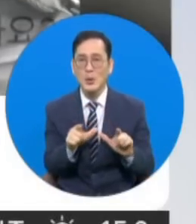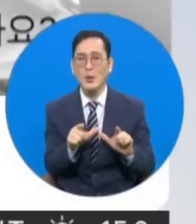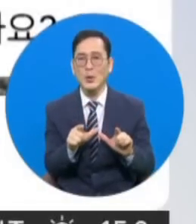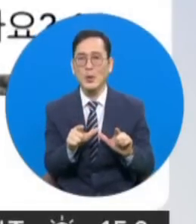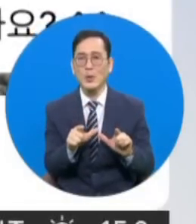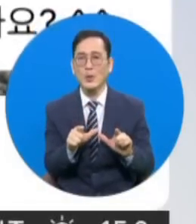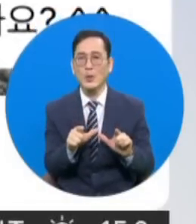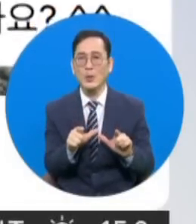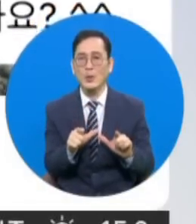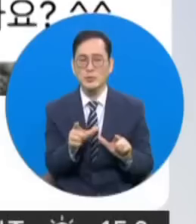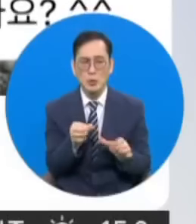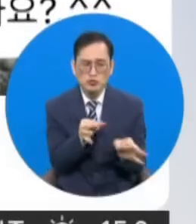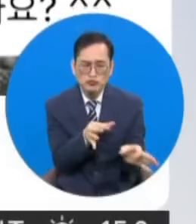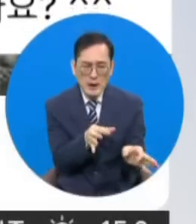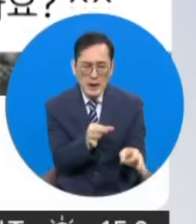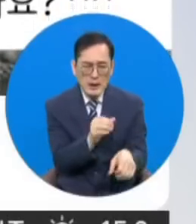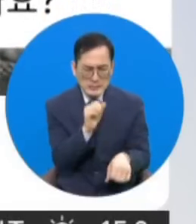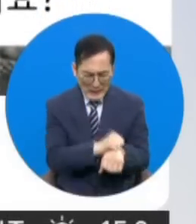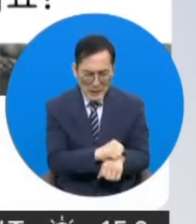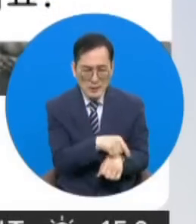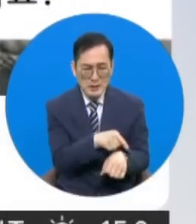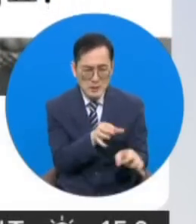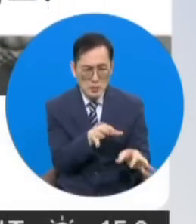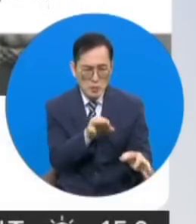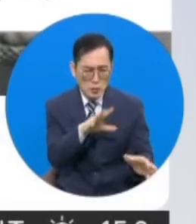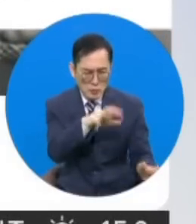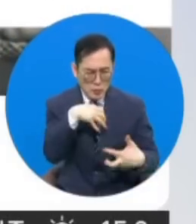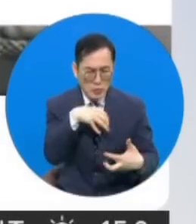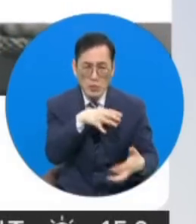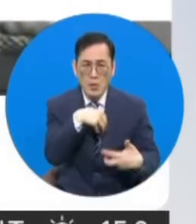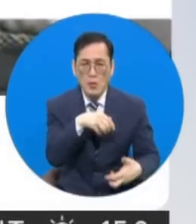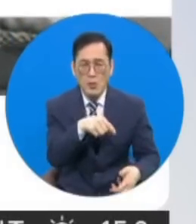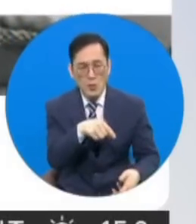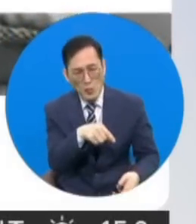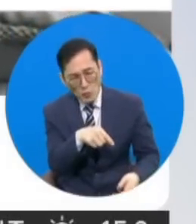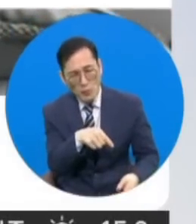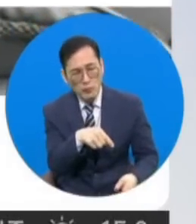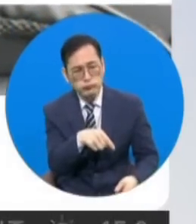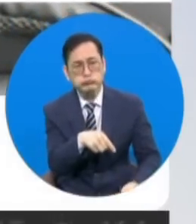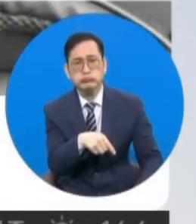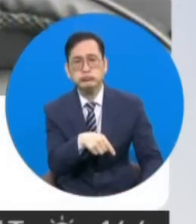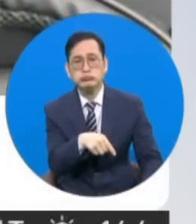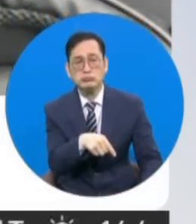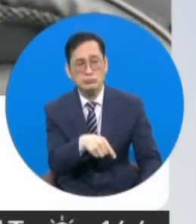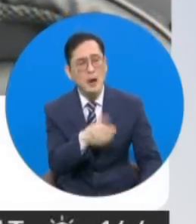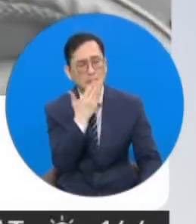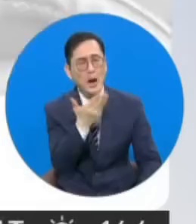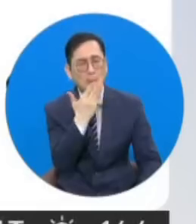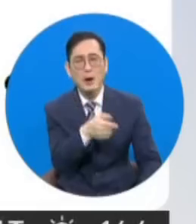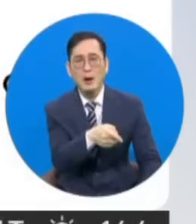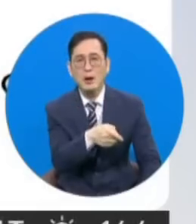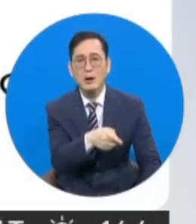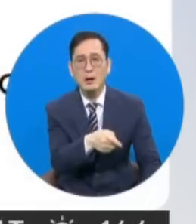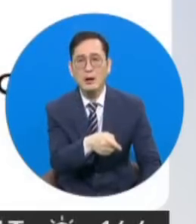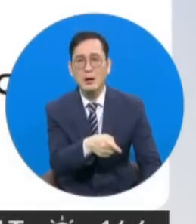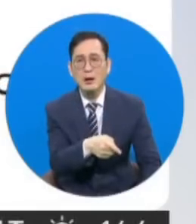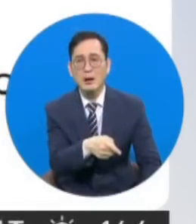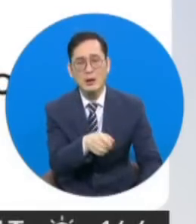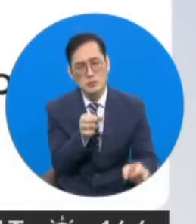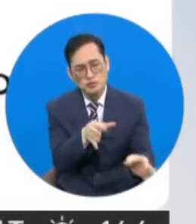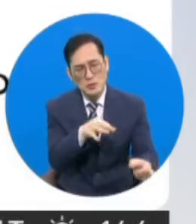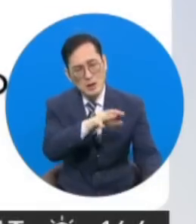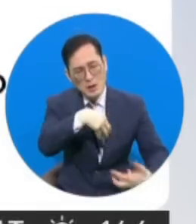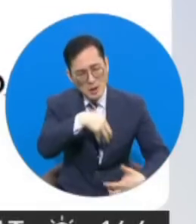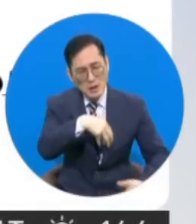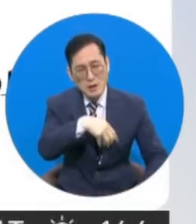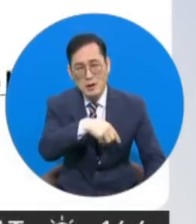워렌 버핏급 투자 실력이 있어서 이렇게 뻥튀기 코인 투자를 투자도 아닌지 좀 투기지